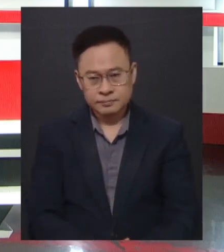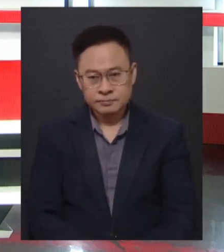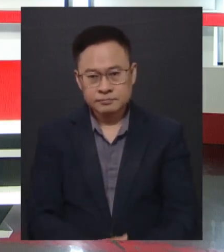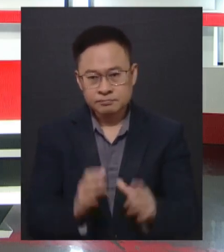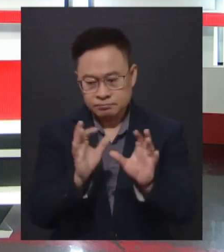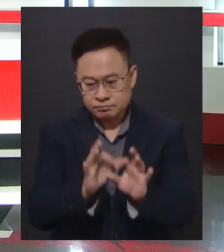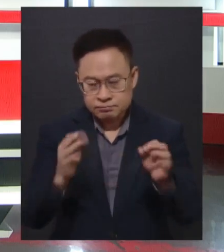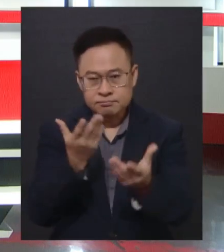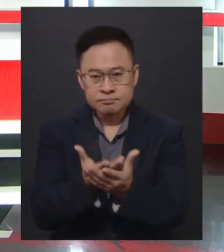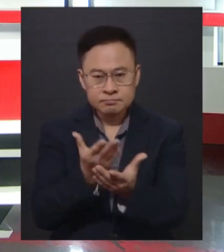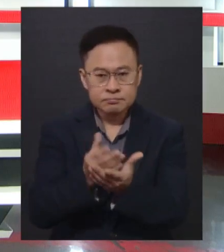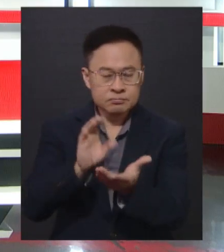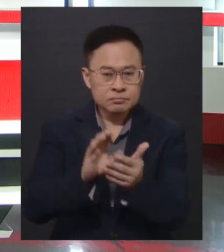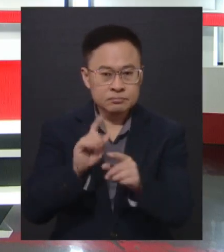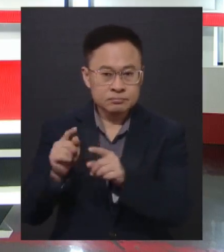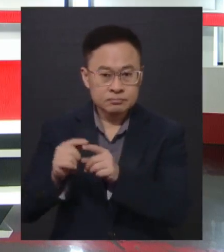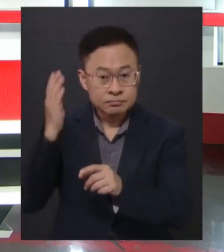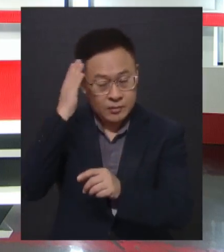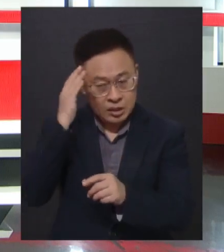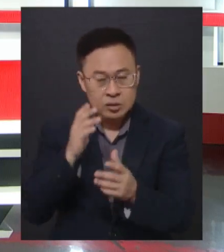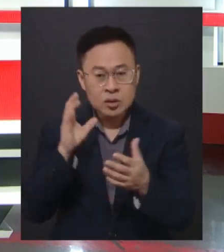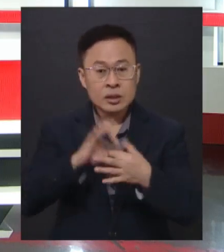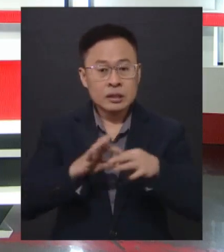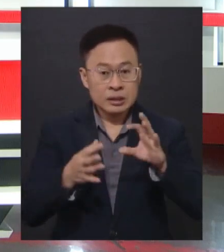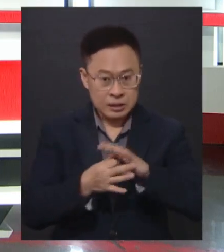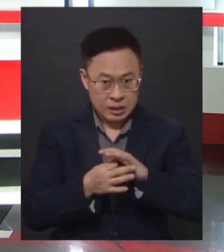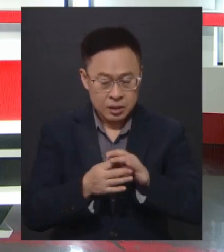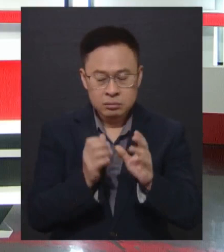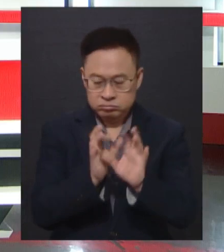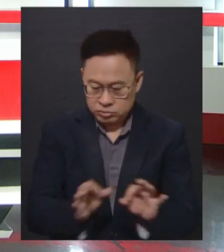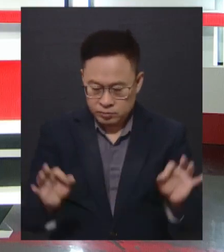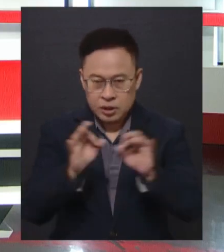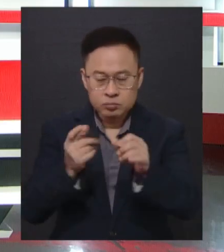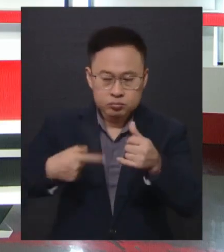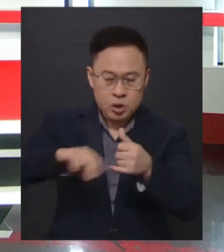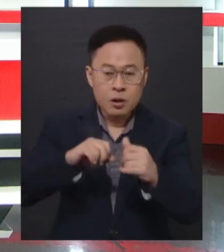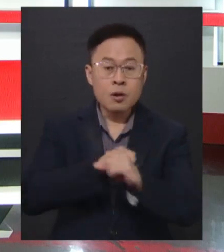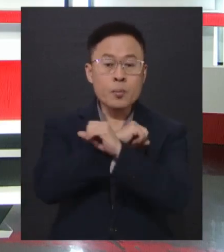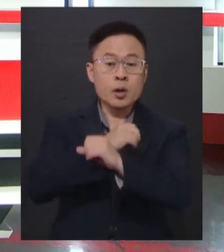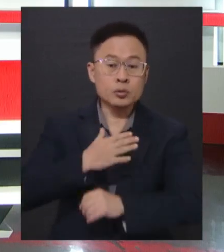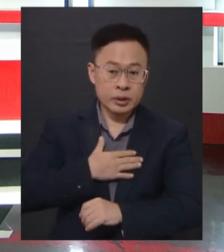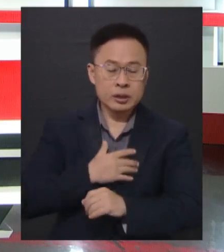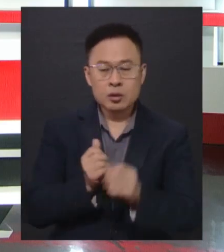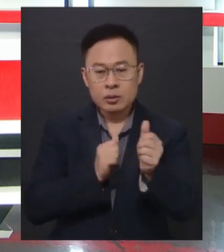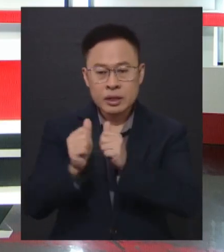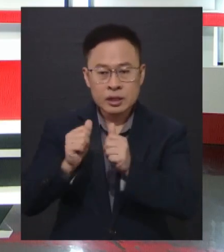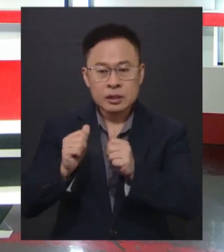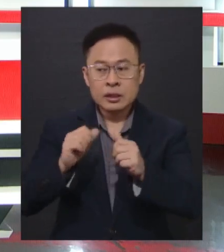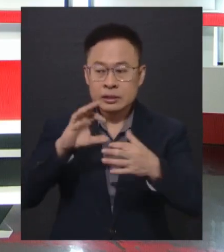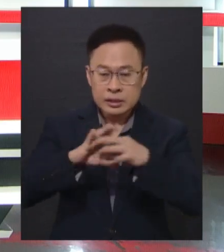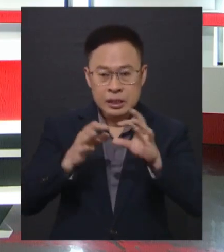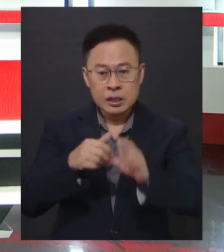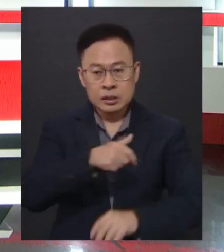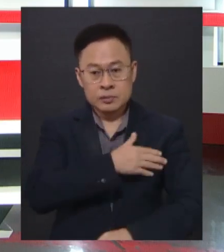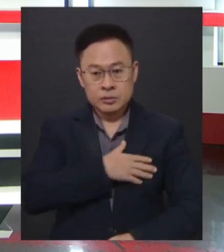าะเรื่องของเงินทุนนะคะ เทควันโดก็เป็นหนึ่งในศิลปะการป้องกันตัวนะส่วนหนึ่งด้วยเราก็สามารถต่อยอดไปสู่การเป็นนักกีฬาทีมชา